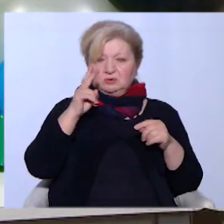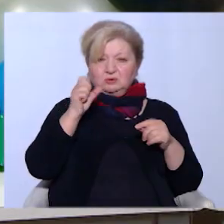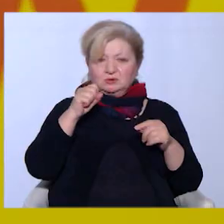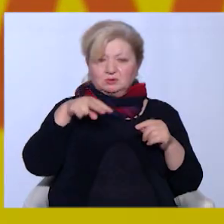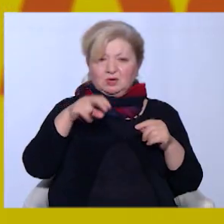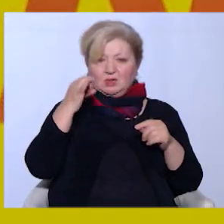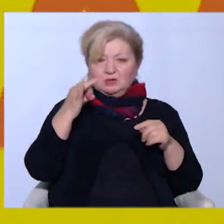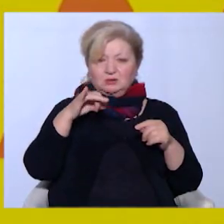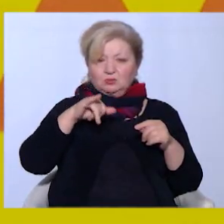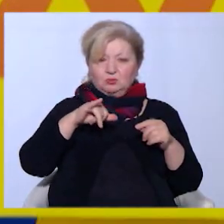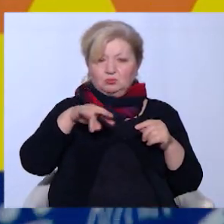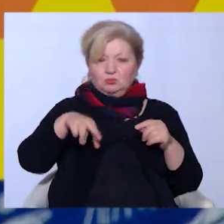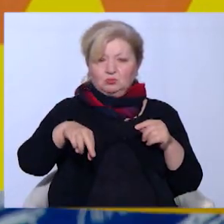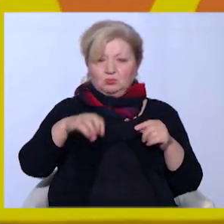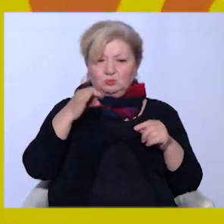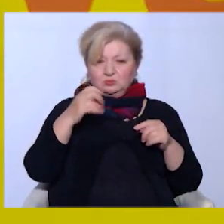ქლორი,